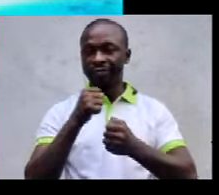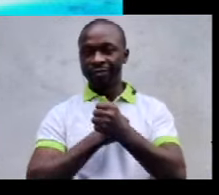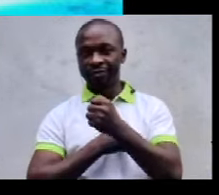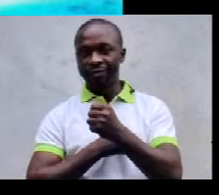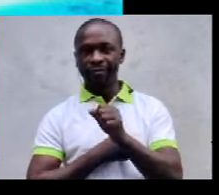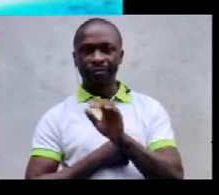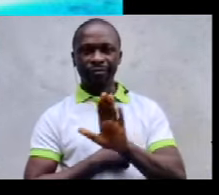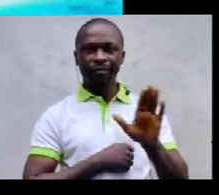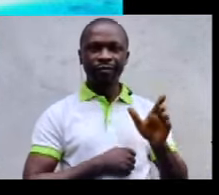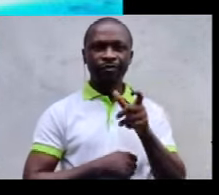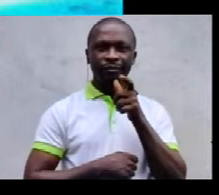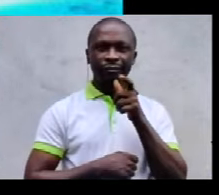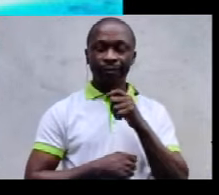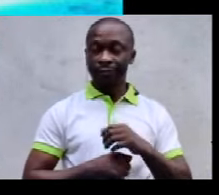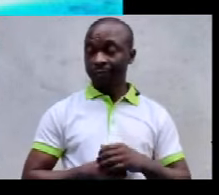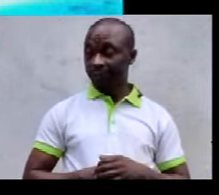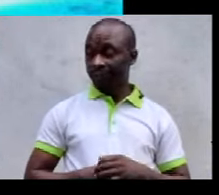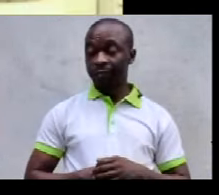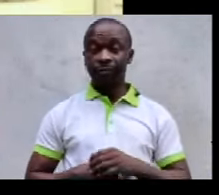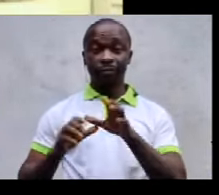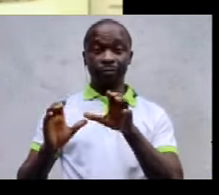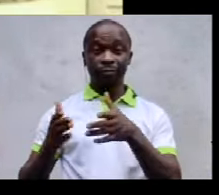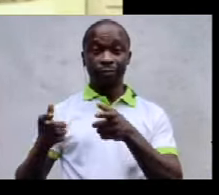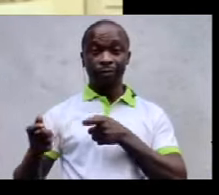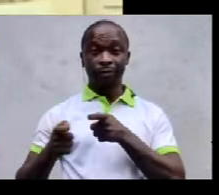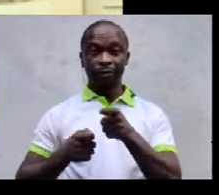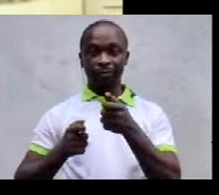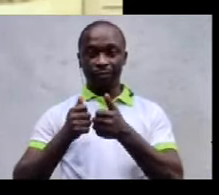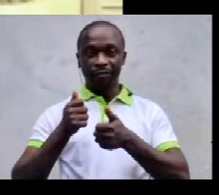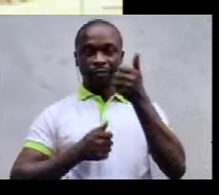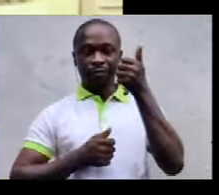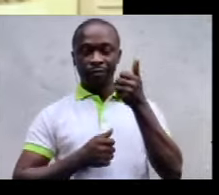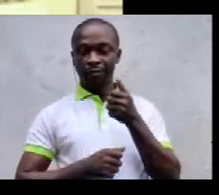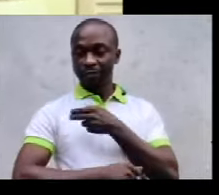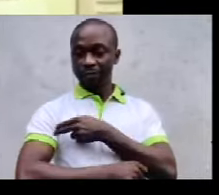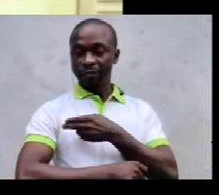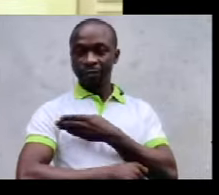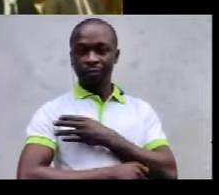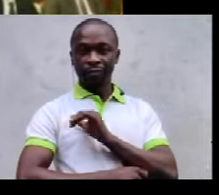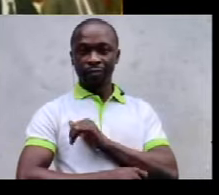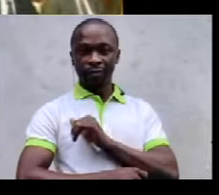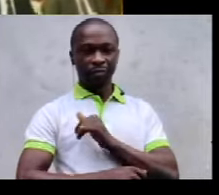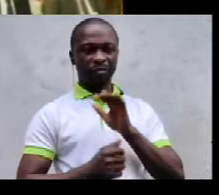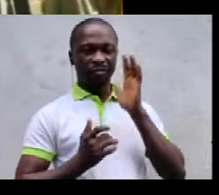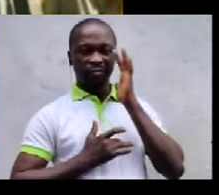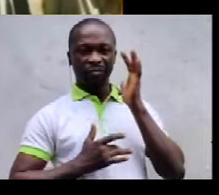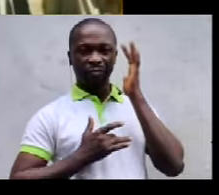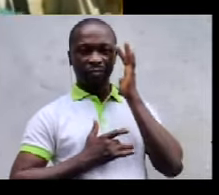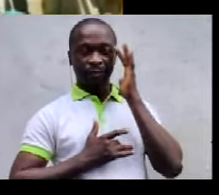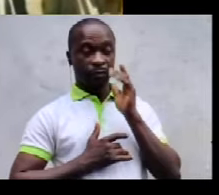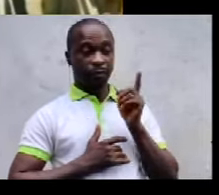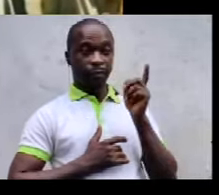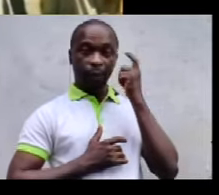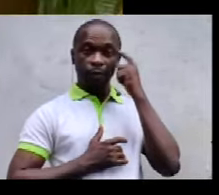Danger. Le chef de l'exécutif ivoirien Alassane Ouattara prend des mesures provisoires pour la continuité des